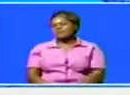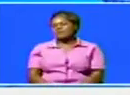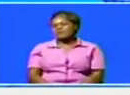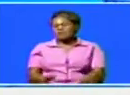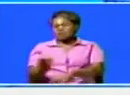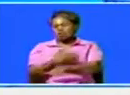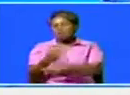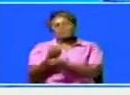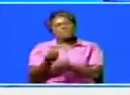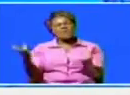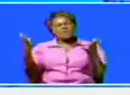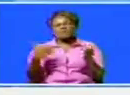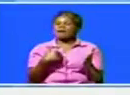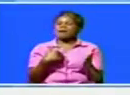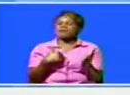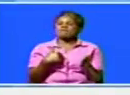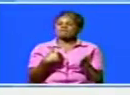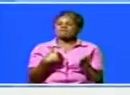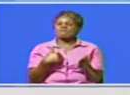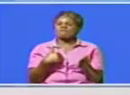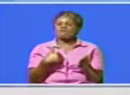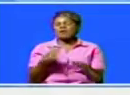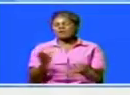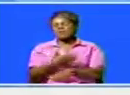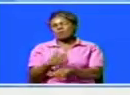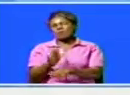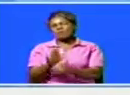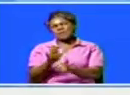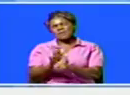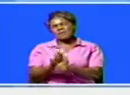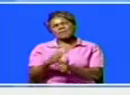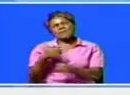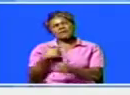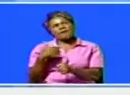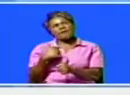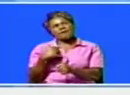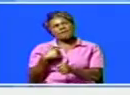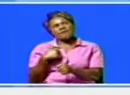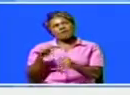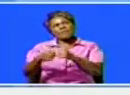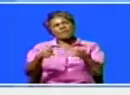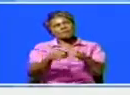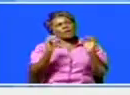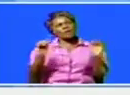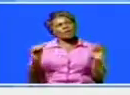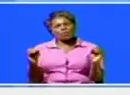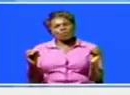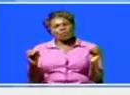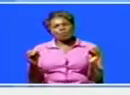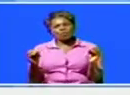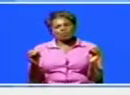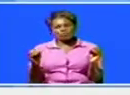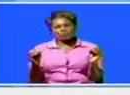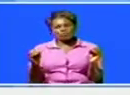Nimeimba nyimbo nyingi. Yes. Nimeimba nyimbo nyingi. Kuna Tusibomoe. Kuna ni